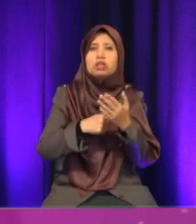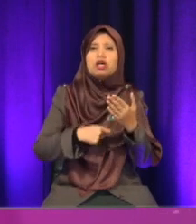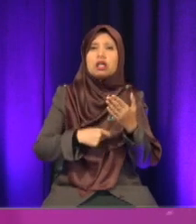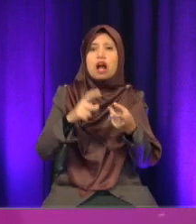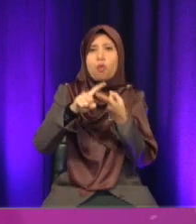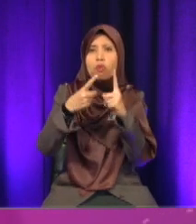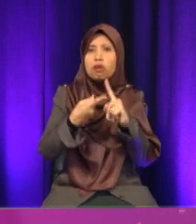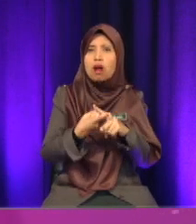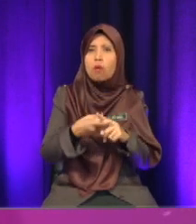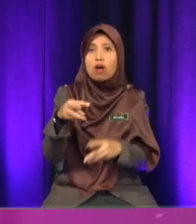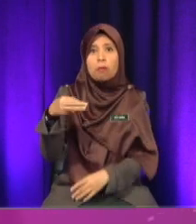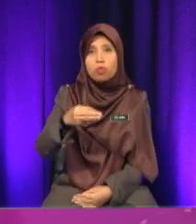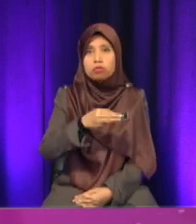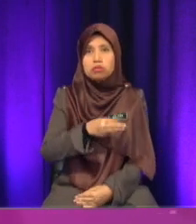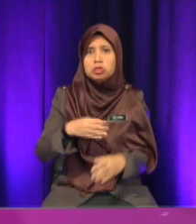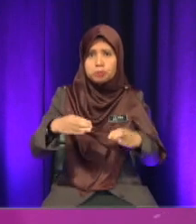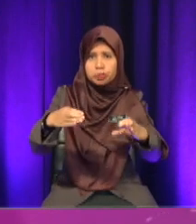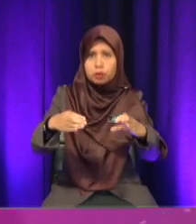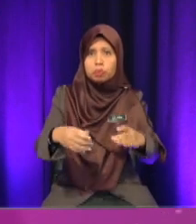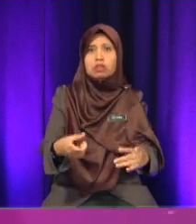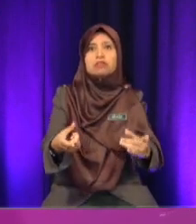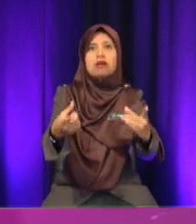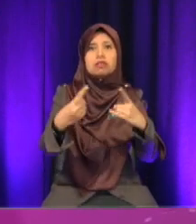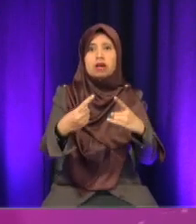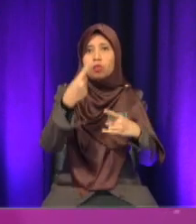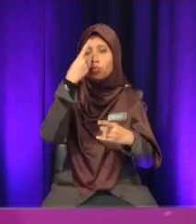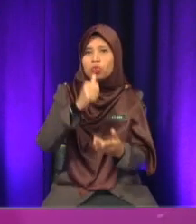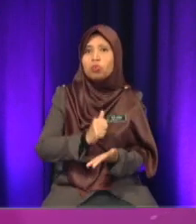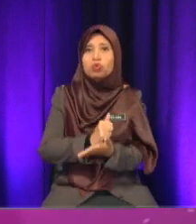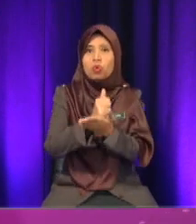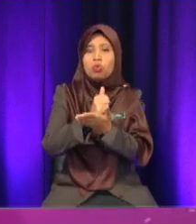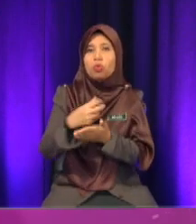rekan-rekan Molly segera datang untuk membantu